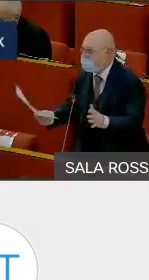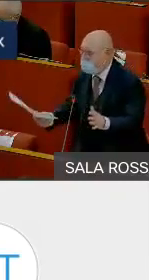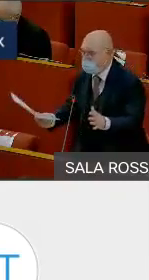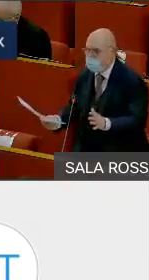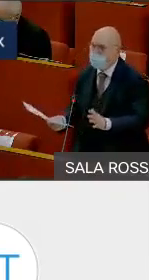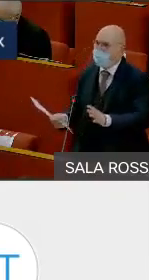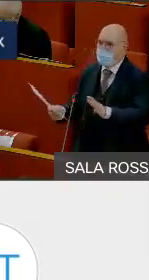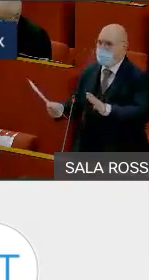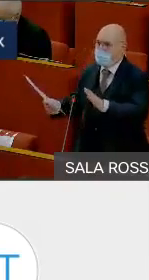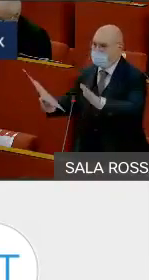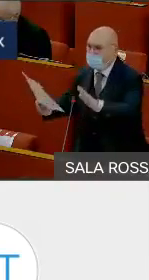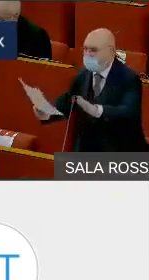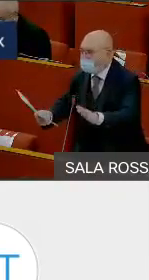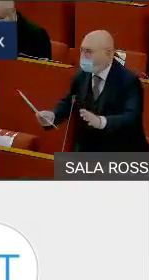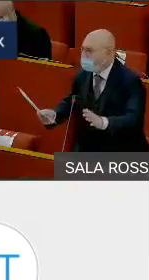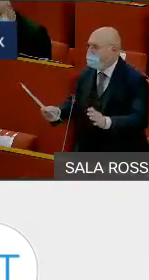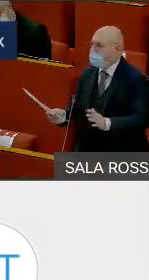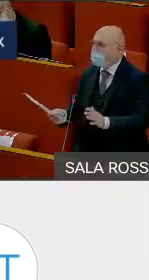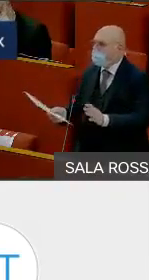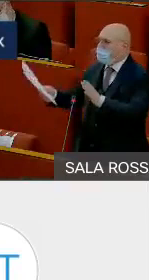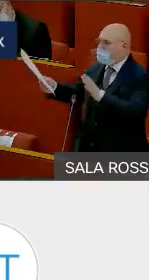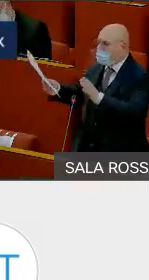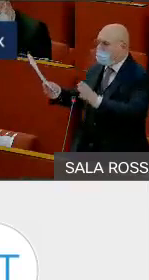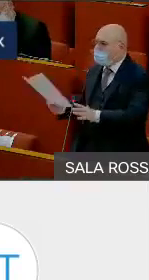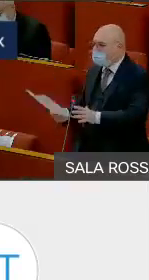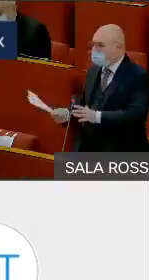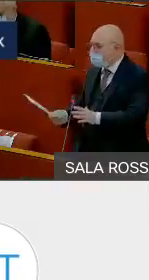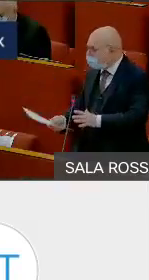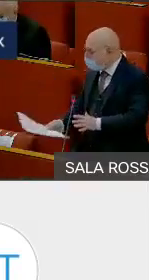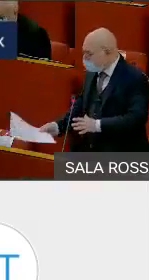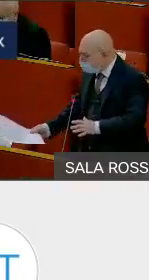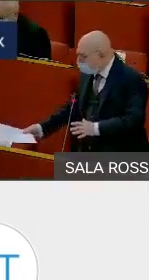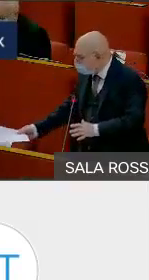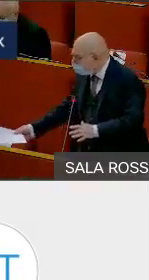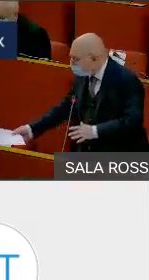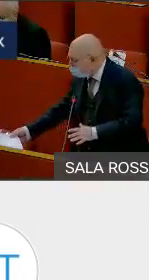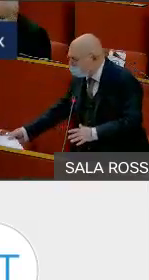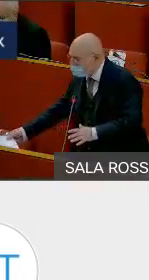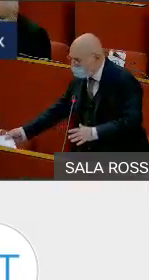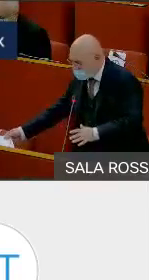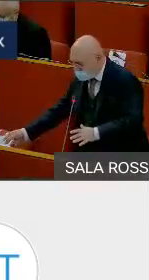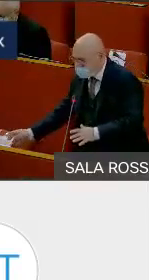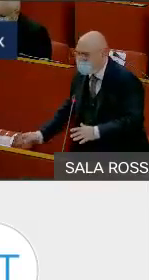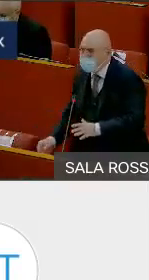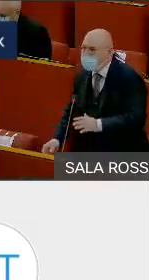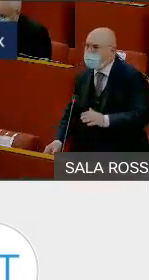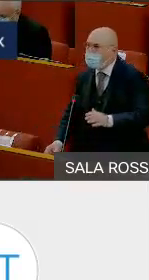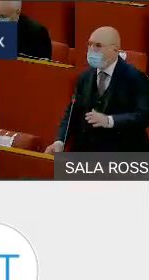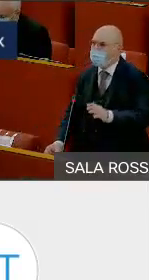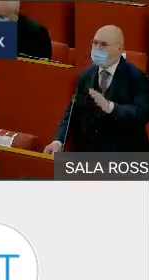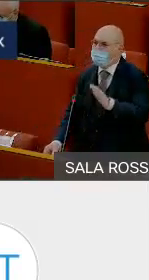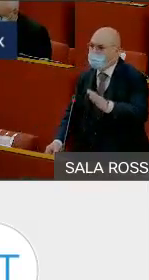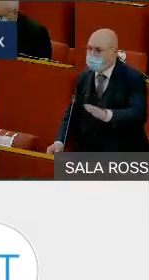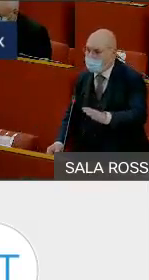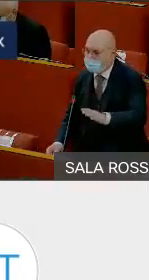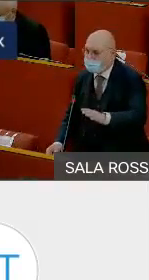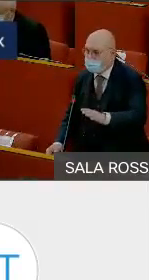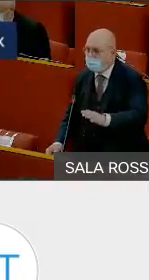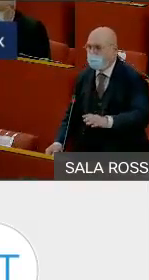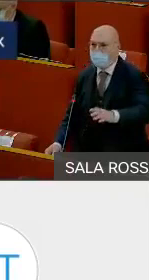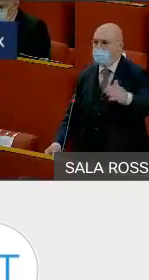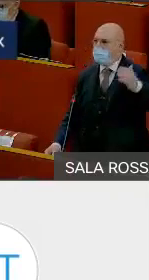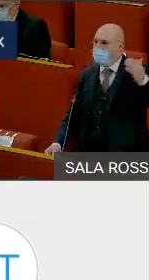sappiamo a parte che lo vedi ma nel corso delle varie commissioni ci sono arrivate più di una testimonianza